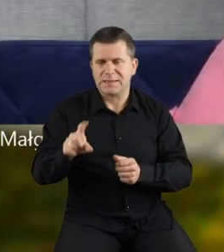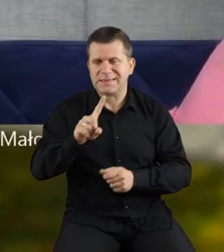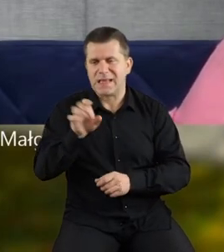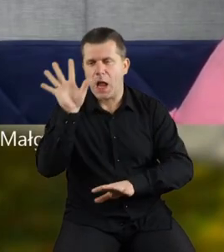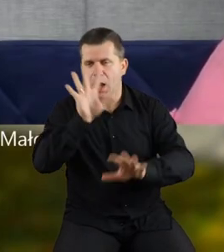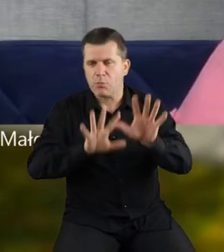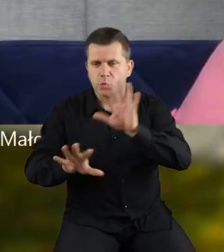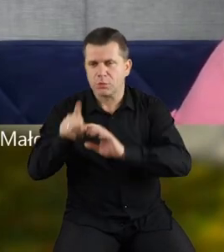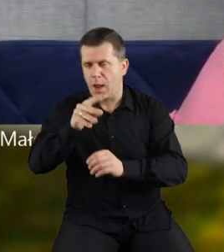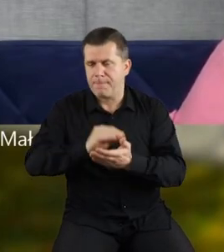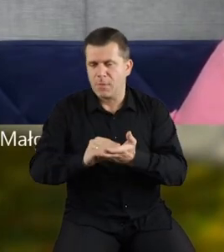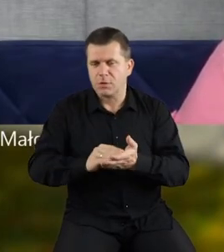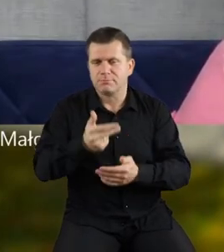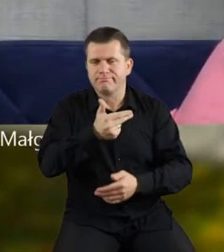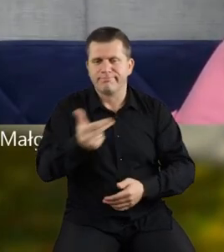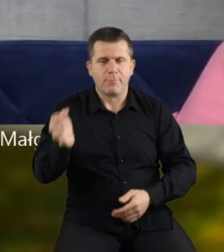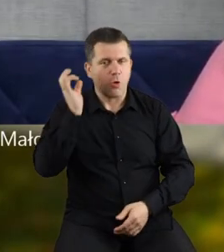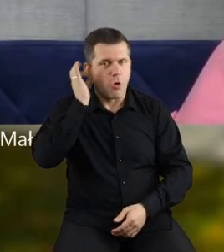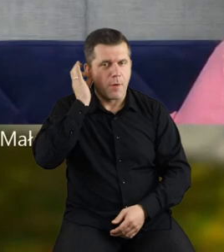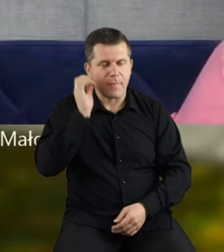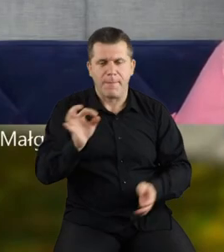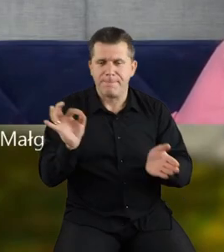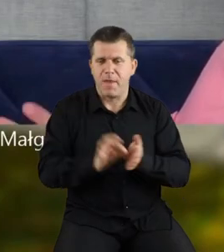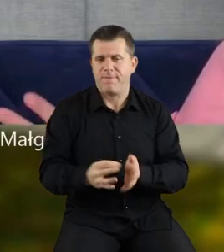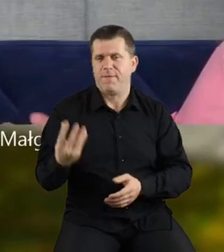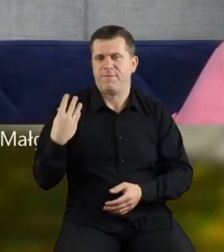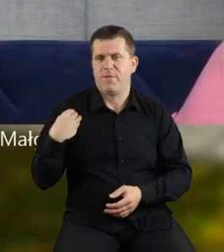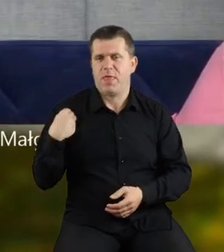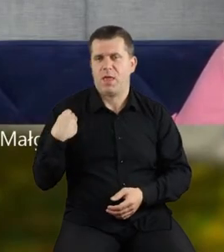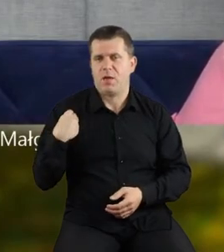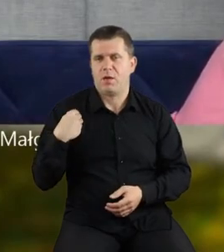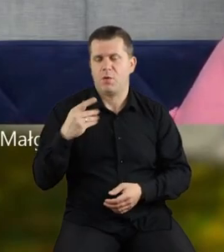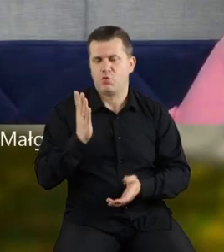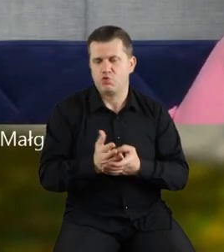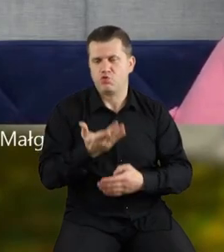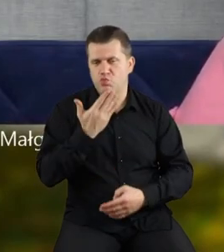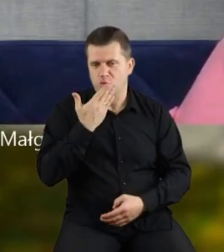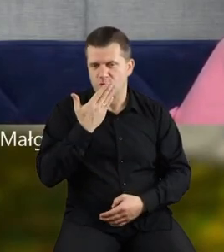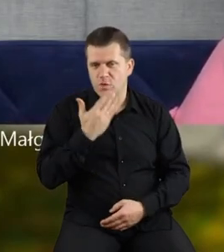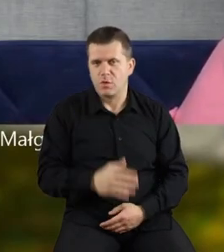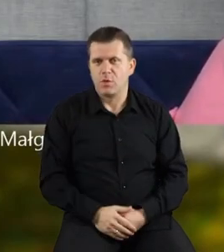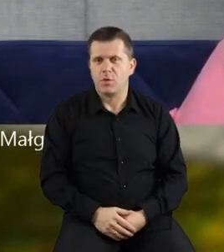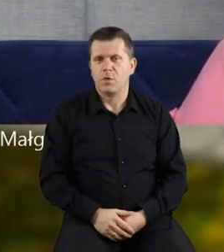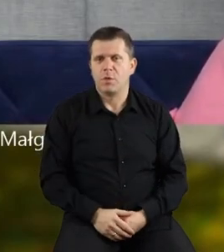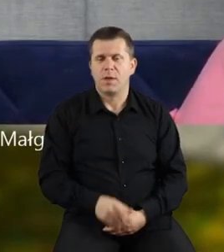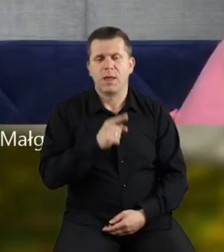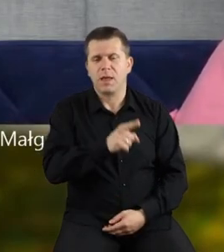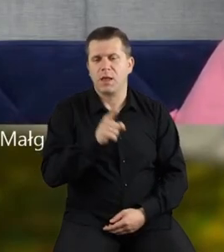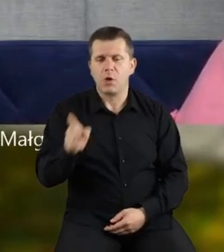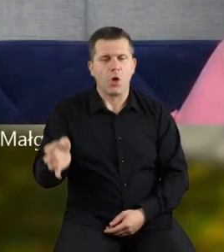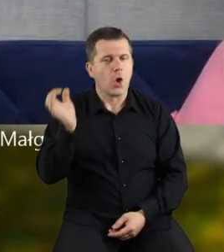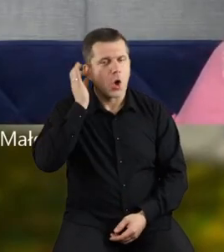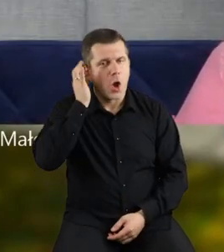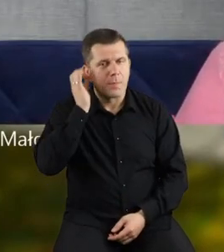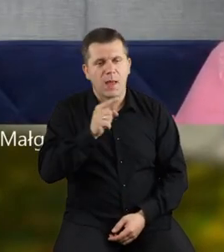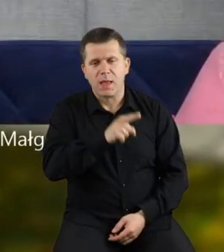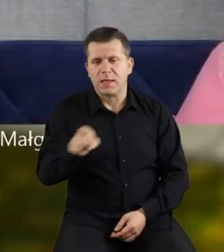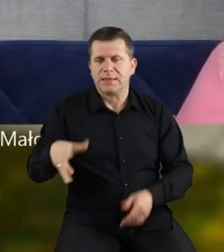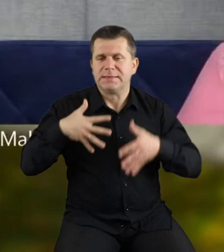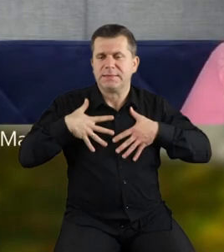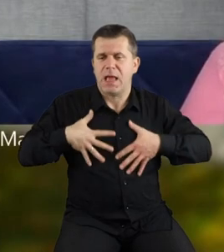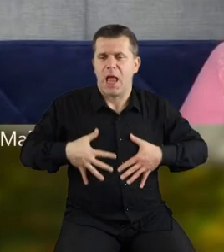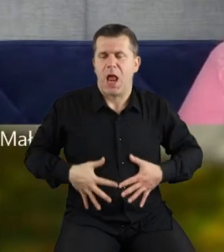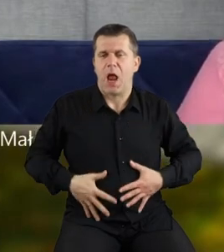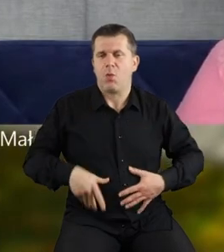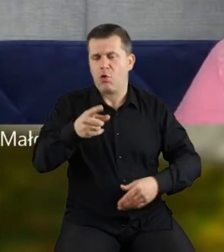zachmurzeniu. No, piszesz o kobietach w tym pewnym wieku, tak, o którym mówiłyśmy, do ich kobiecości,